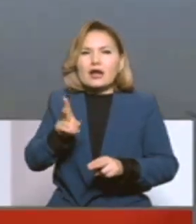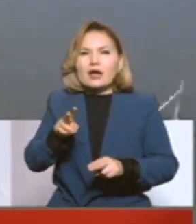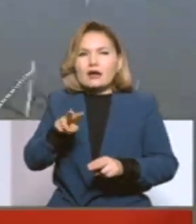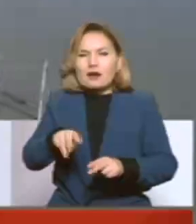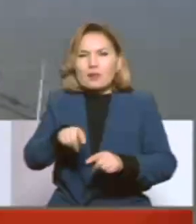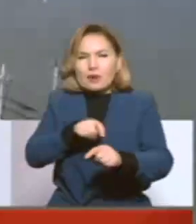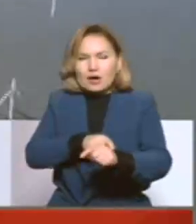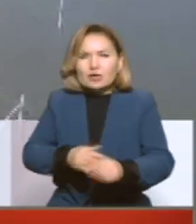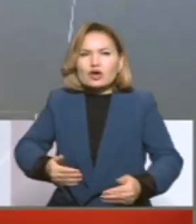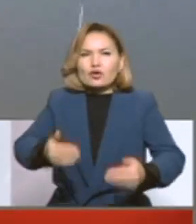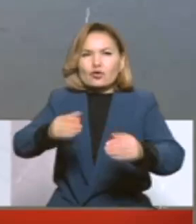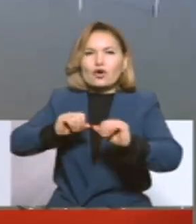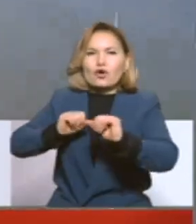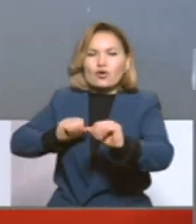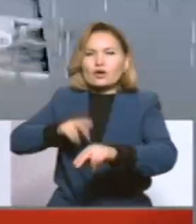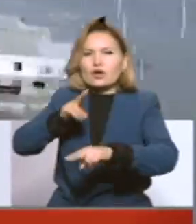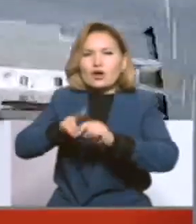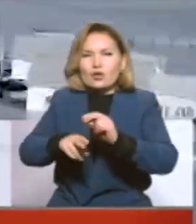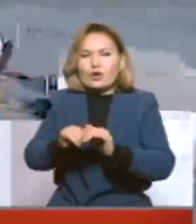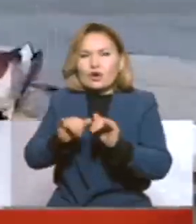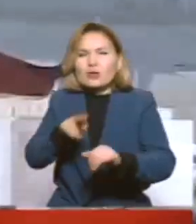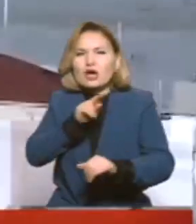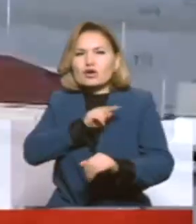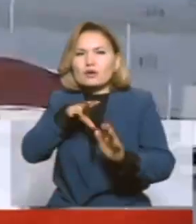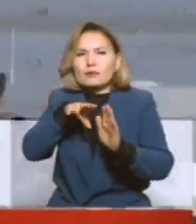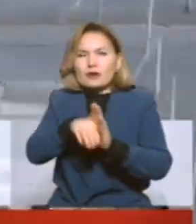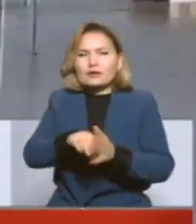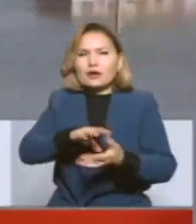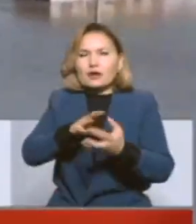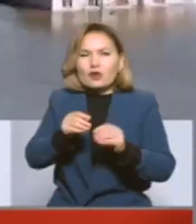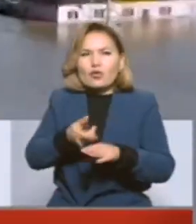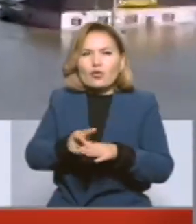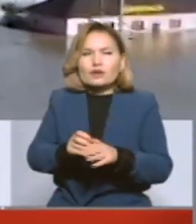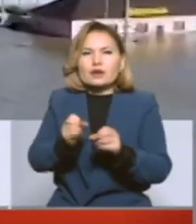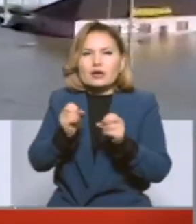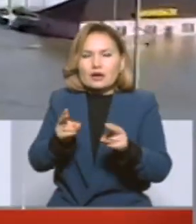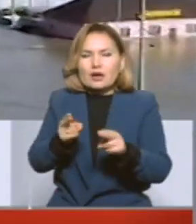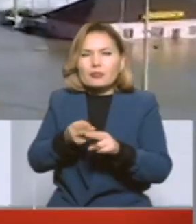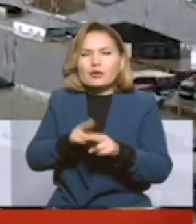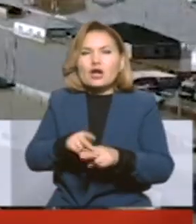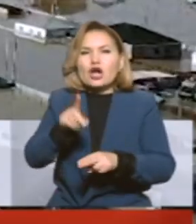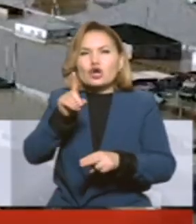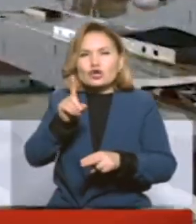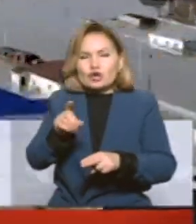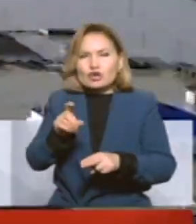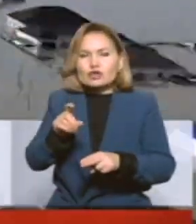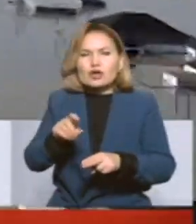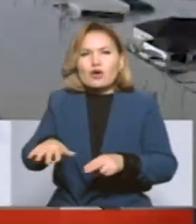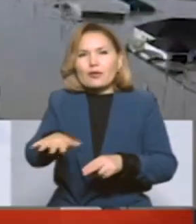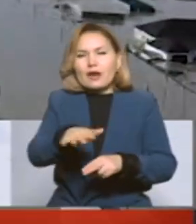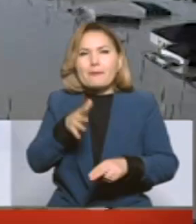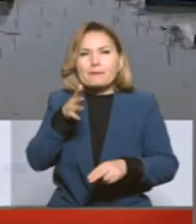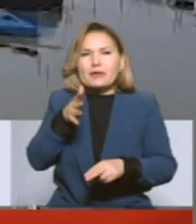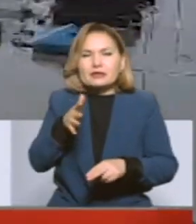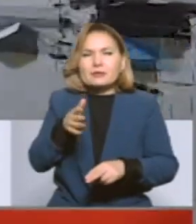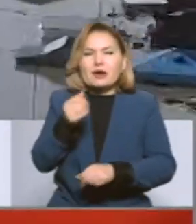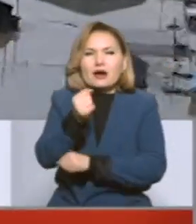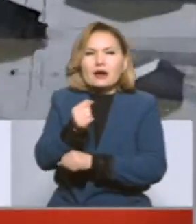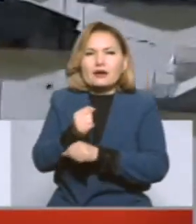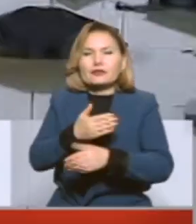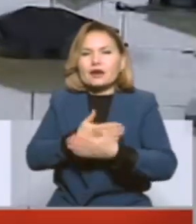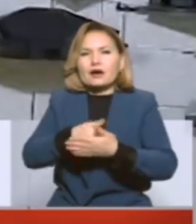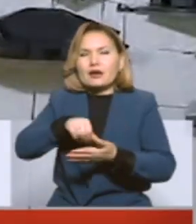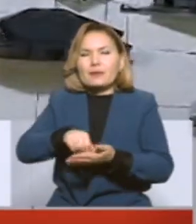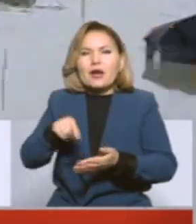100 шақырымына бөгет соғылады. Жұмыс қазірден басталып кетті. Қауіпті деген 100 учаскеде 5000-дай ерікті мен